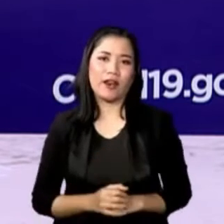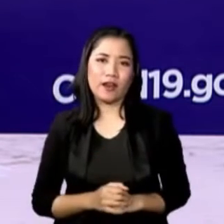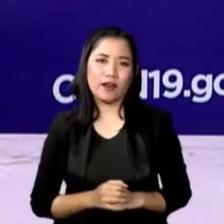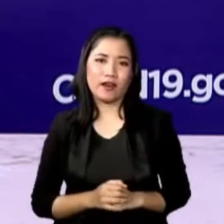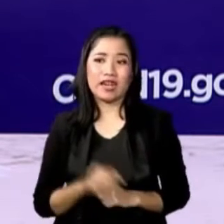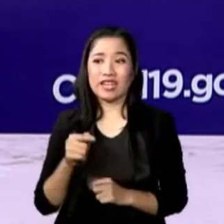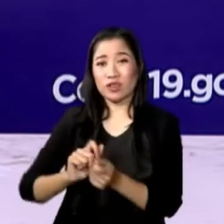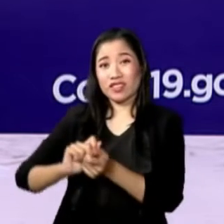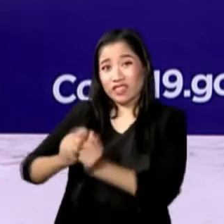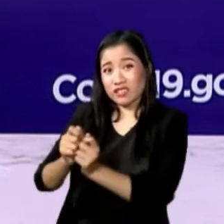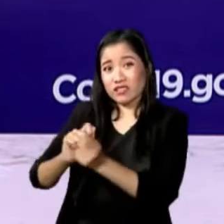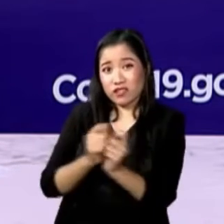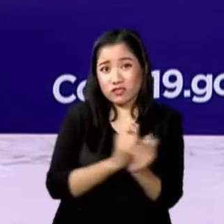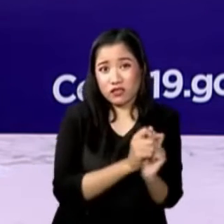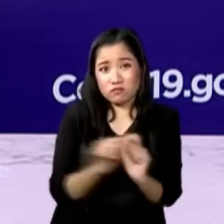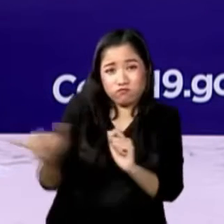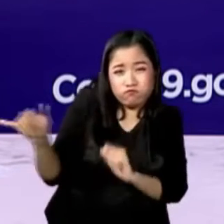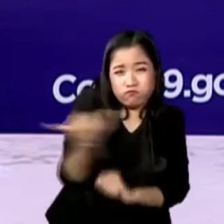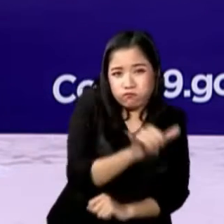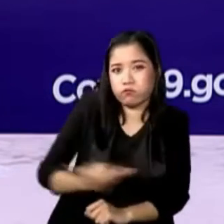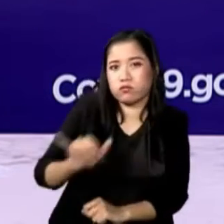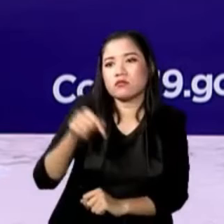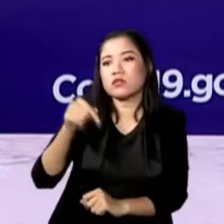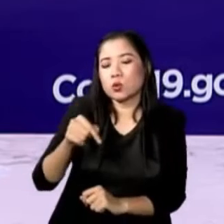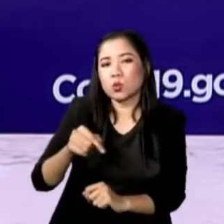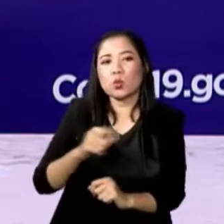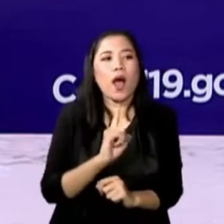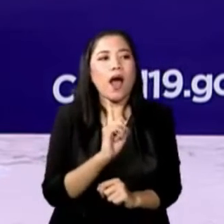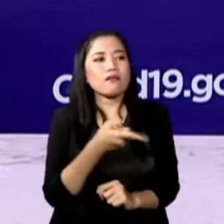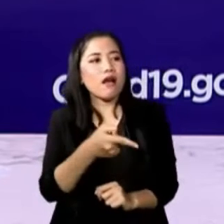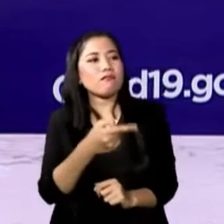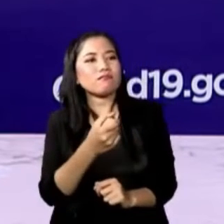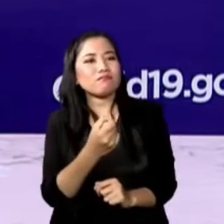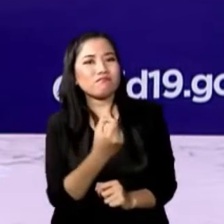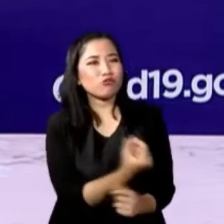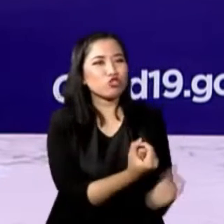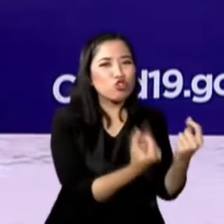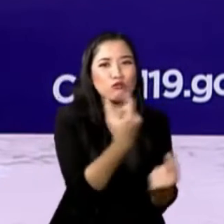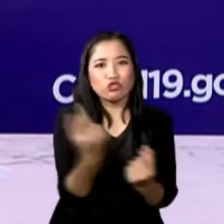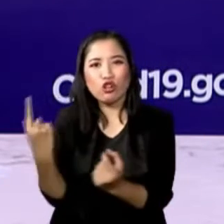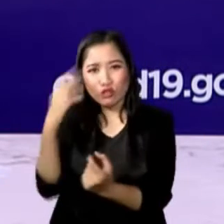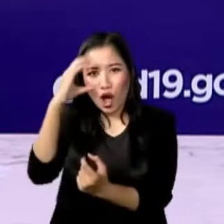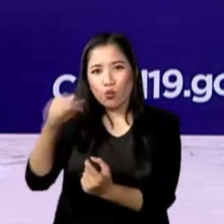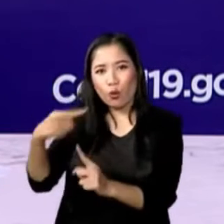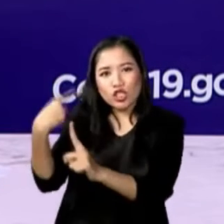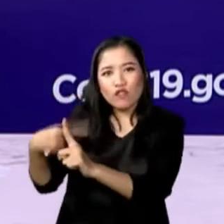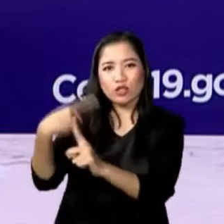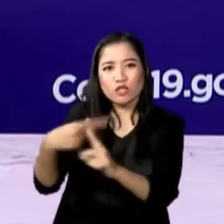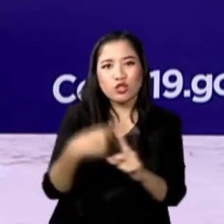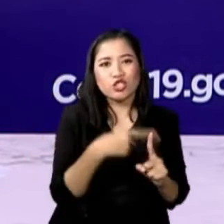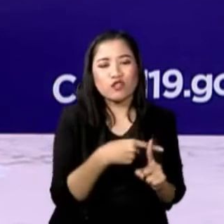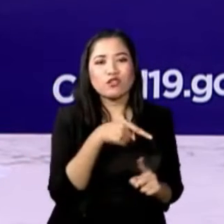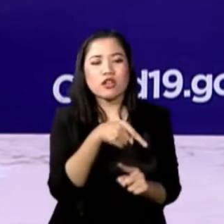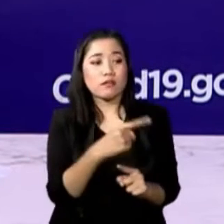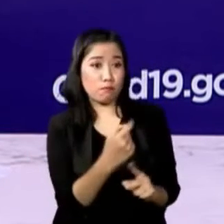Masif testing yang dilakukan ini juga menjadi salah satu pemicu terdeteksinya banyak kasus positif baru yang menyebabkan